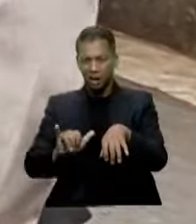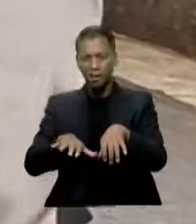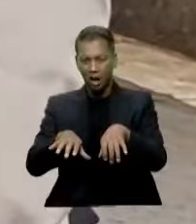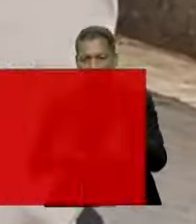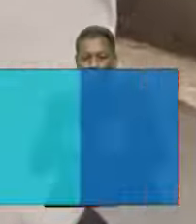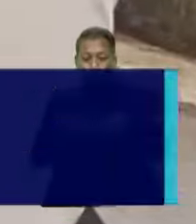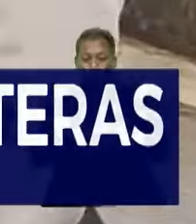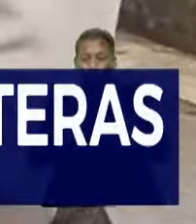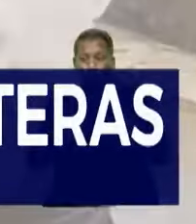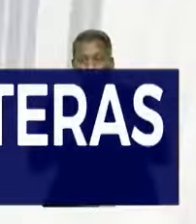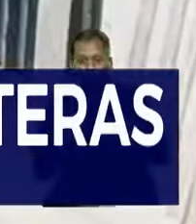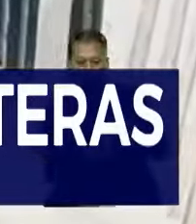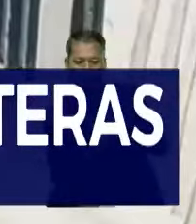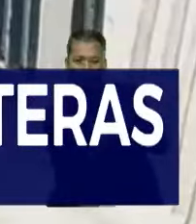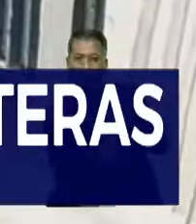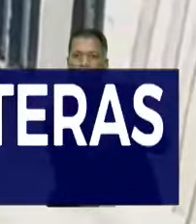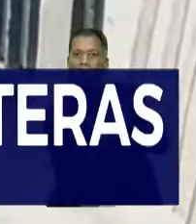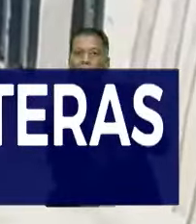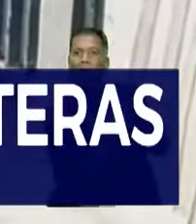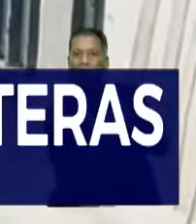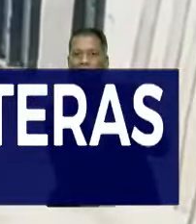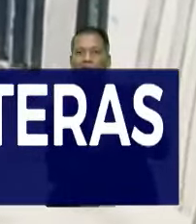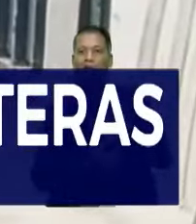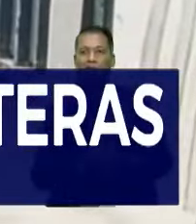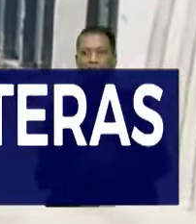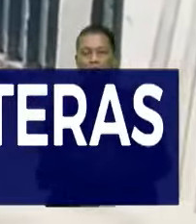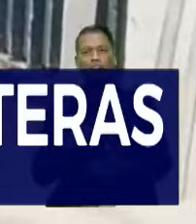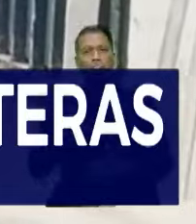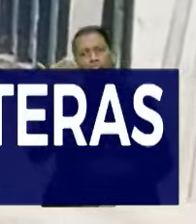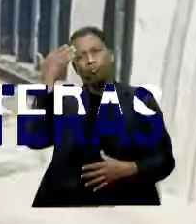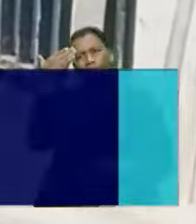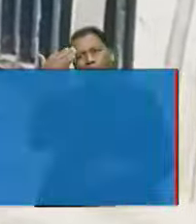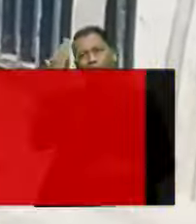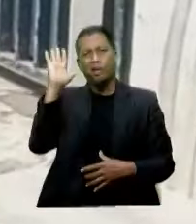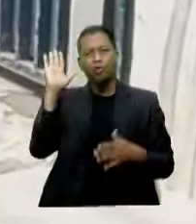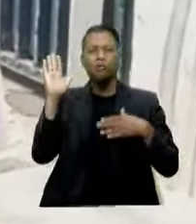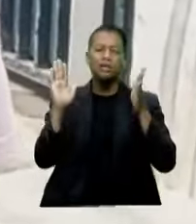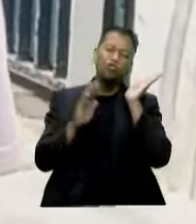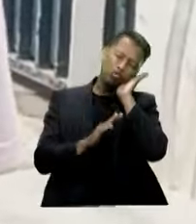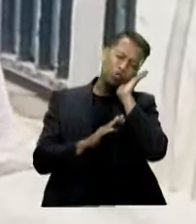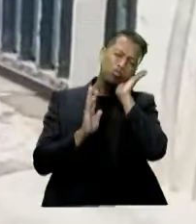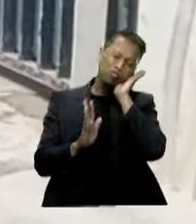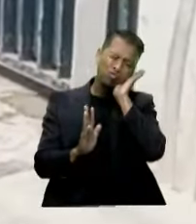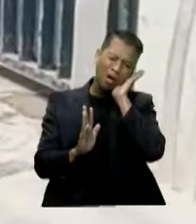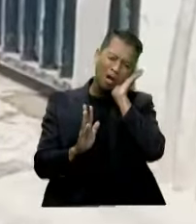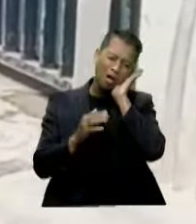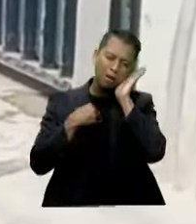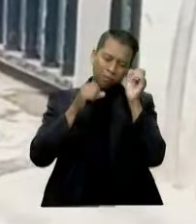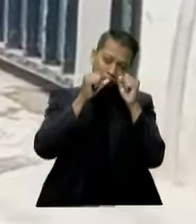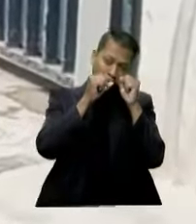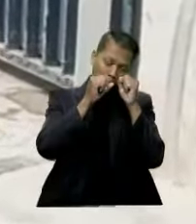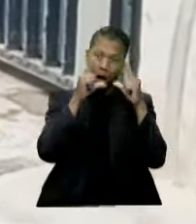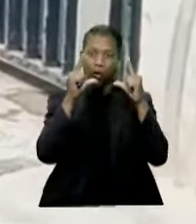listrik rumah. Ya, saya nggak tahu, saya udah pada tidur. Begitu terbangun, saya ngeliat keluar udah ada